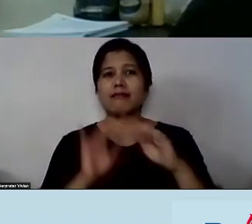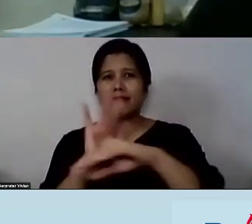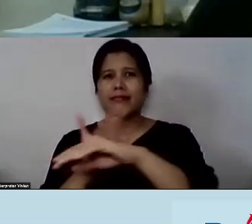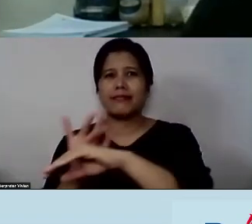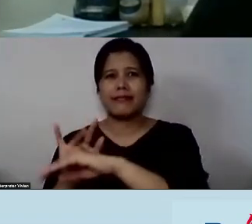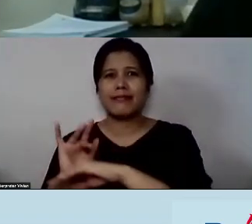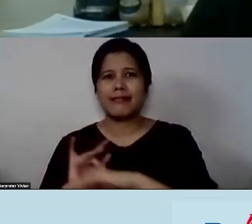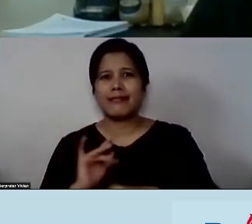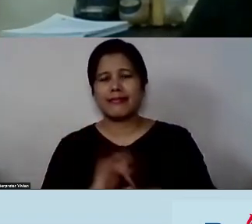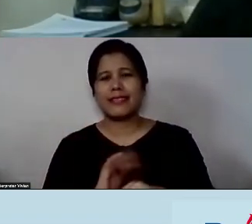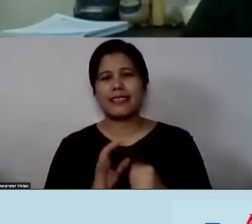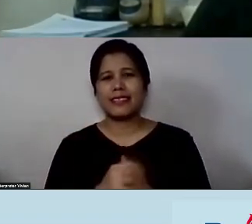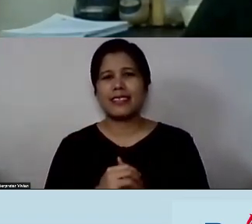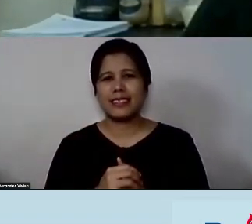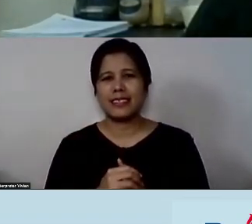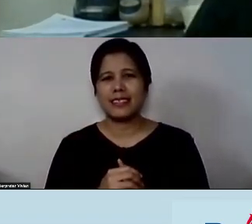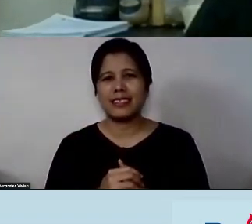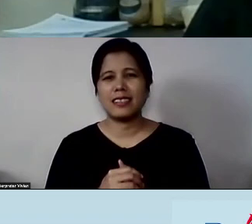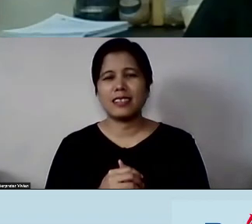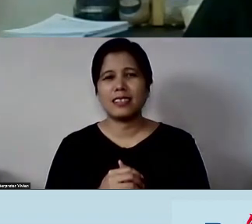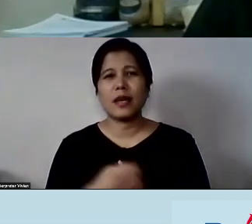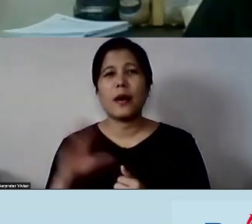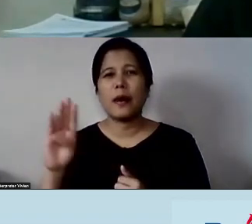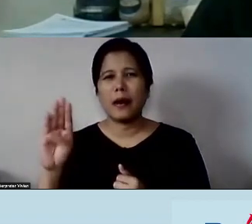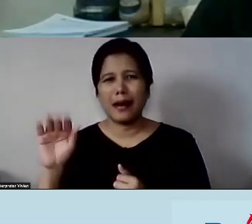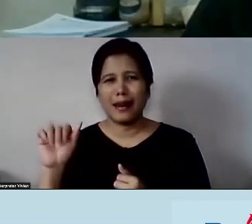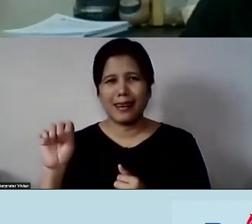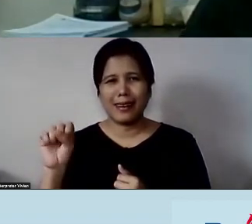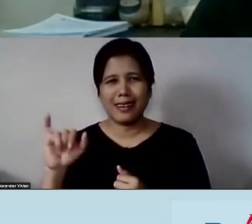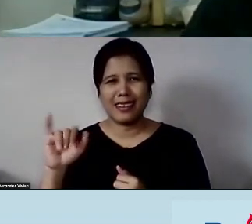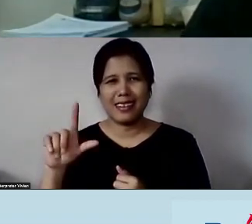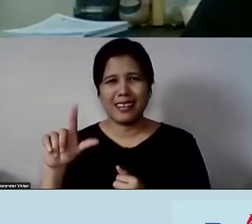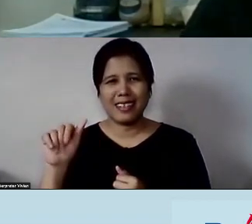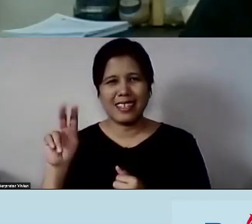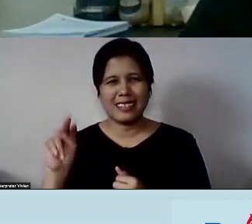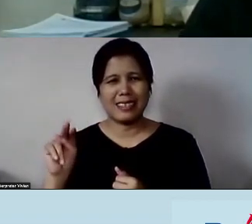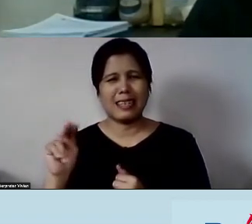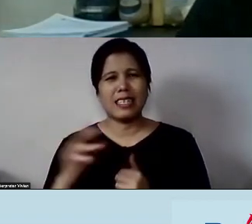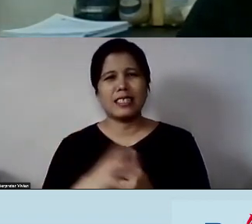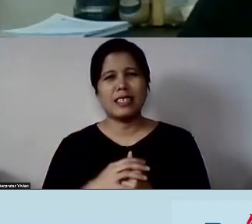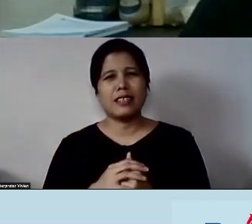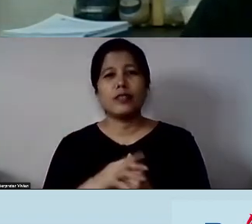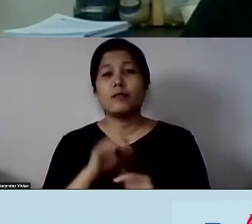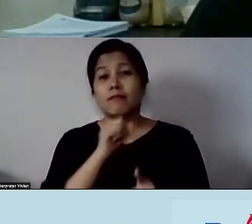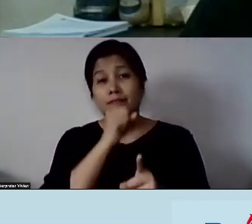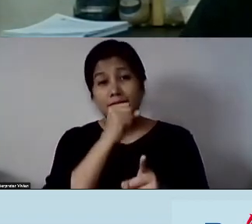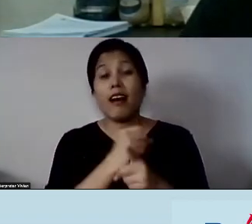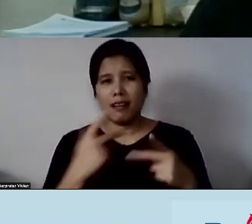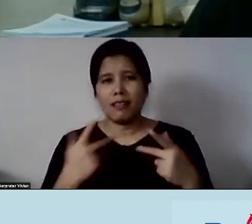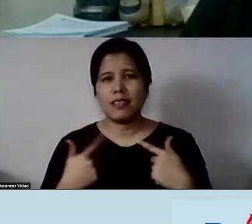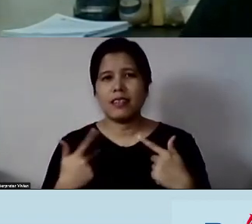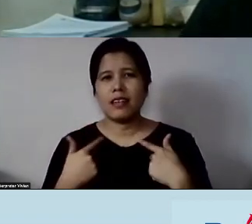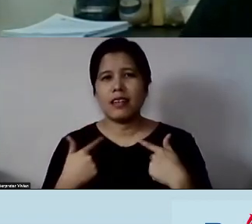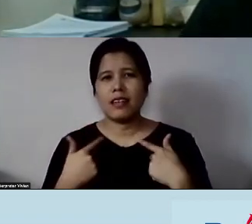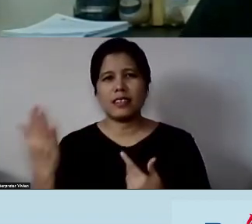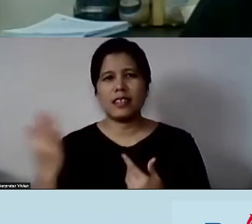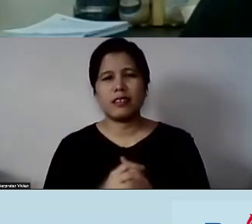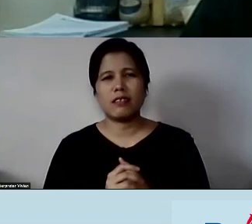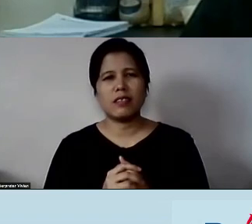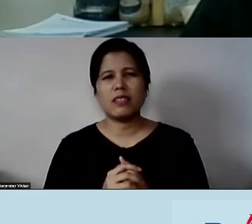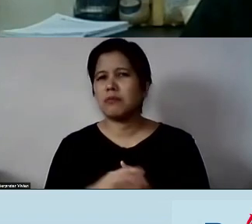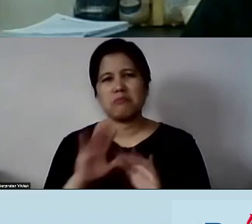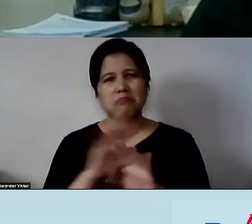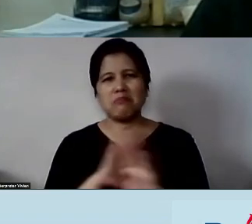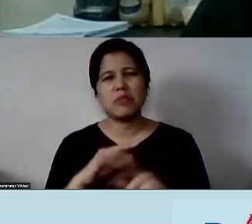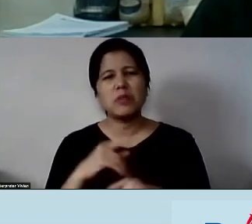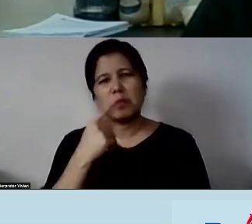taga-Batanes? Taga doon sa Basilan, Hulo? O, eh, siguradong mayroon yan dyan. Eh, hindi mo masasabi. O,